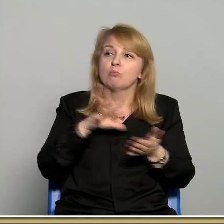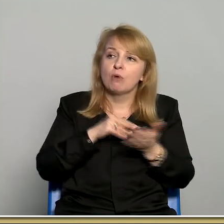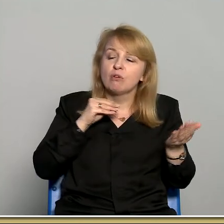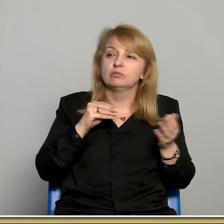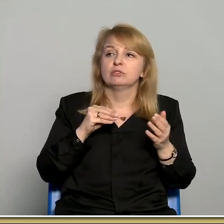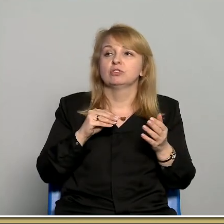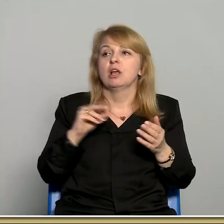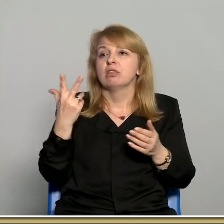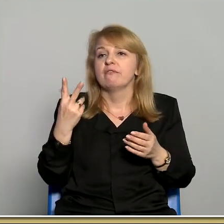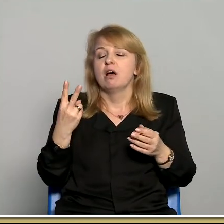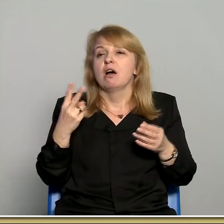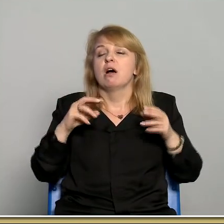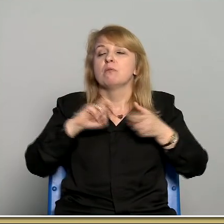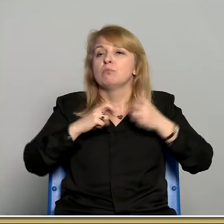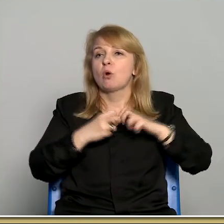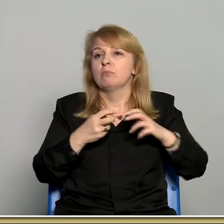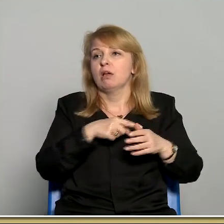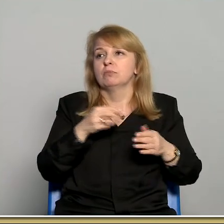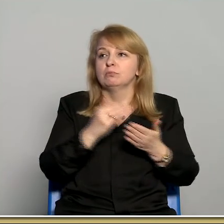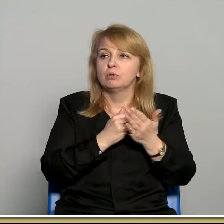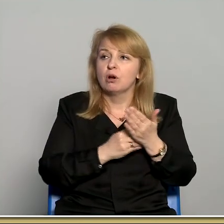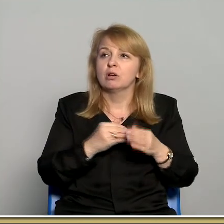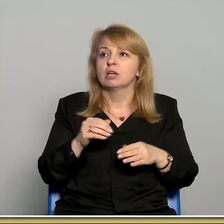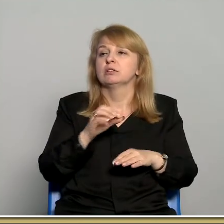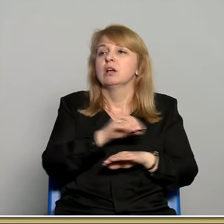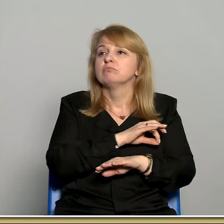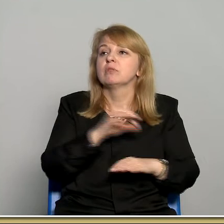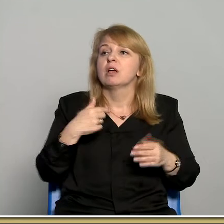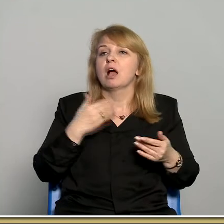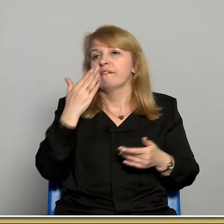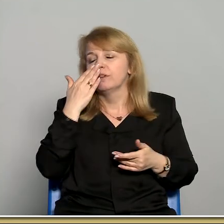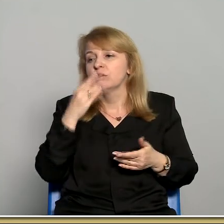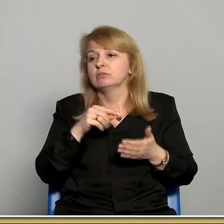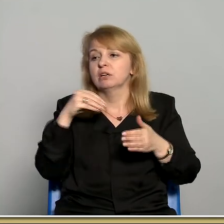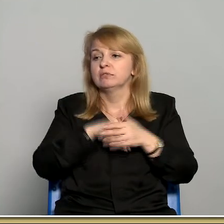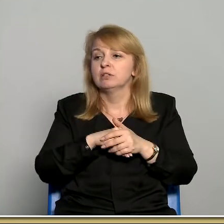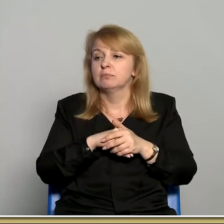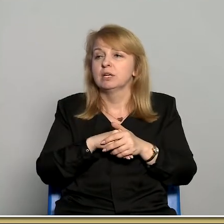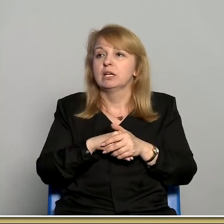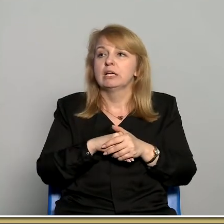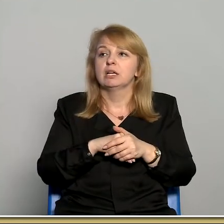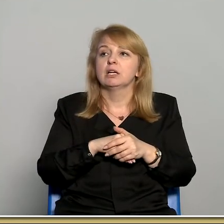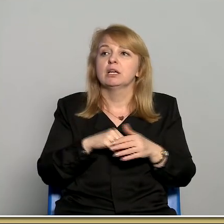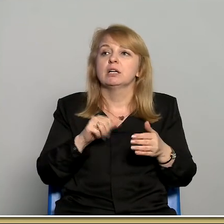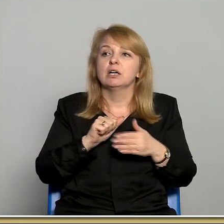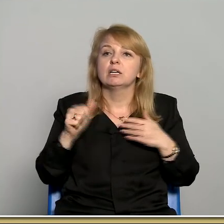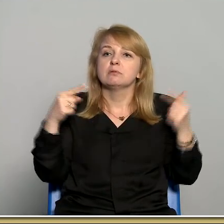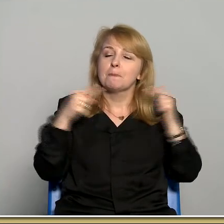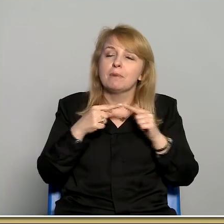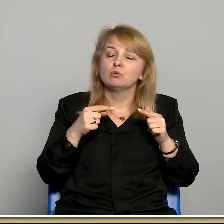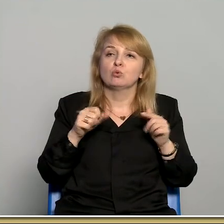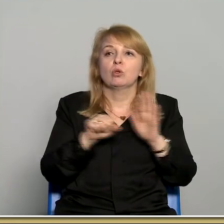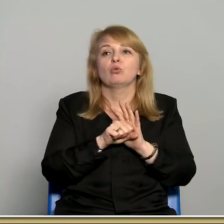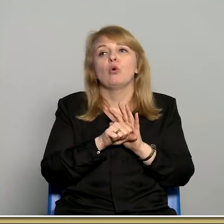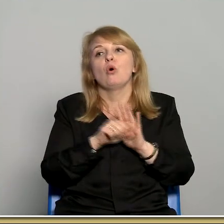programy operacyjne dotyczące rynku pracy, jak najbardziej ze sobą komplementarne, bo pierwszy do 29 roku